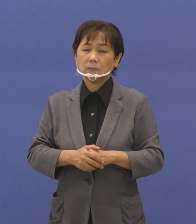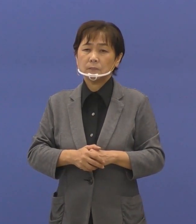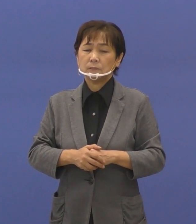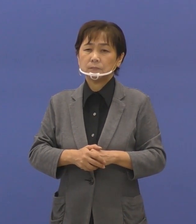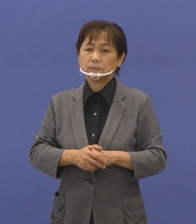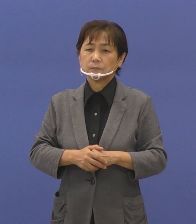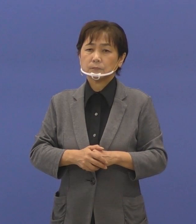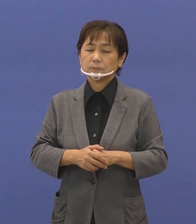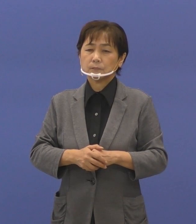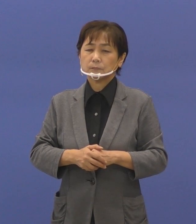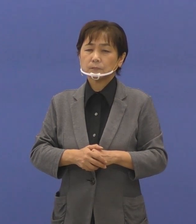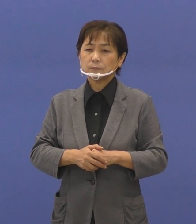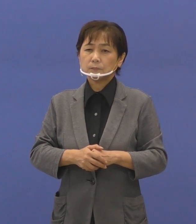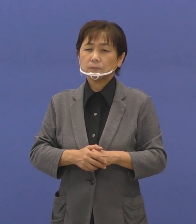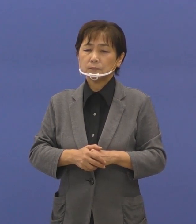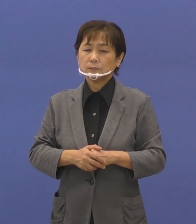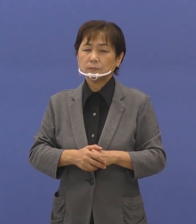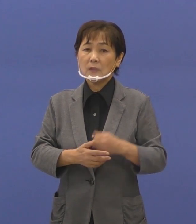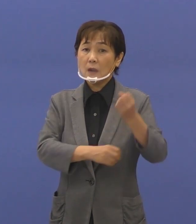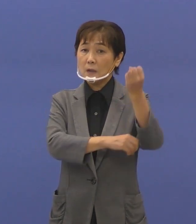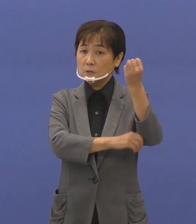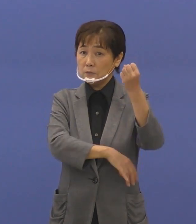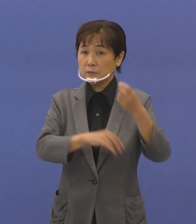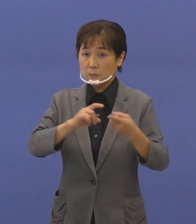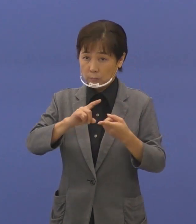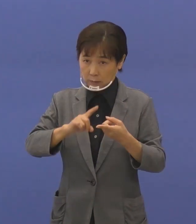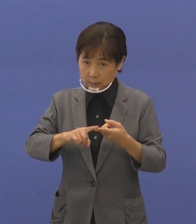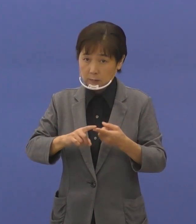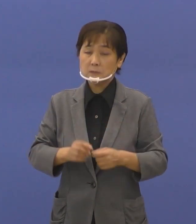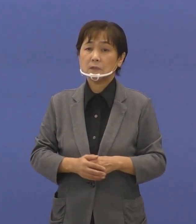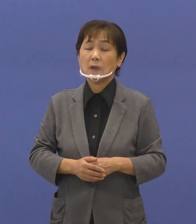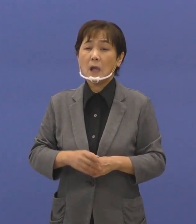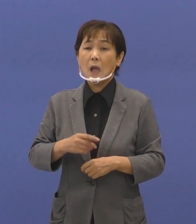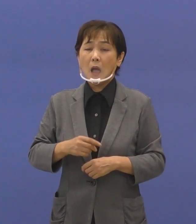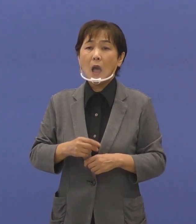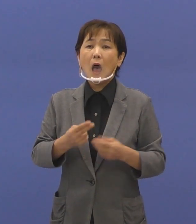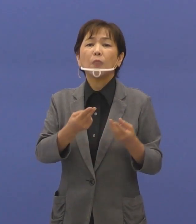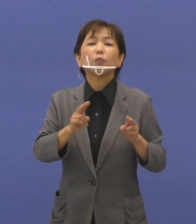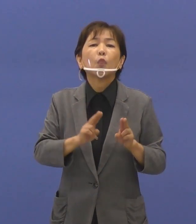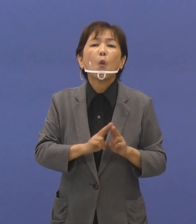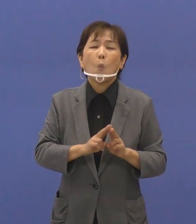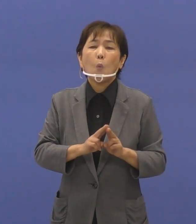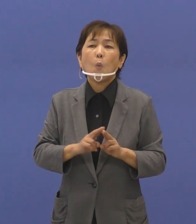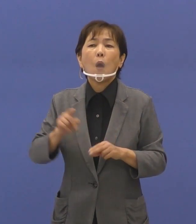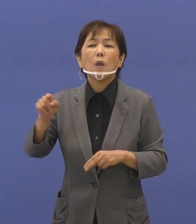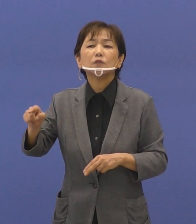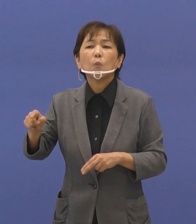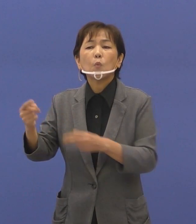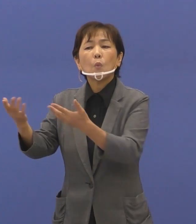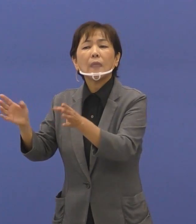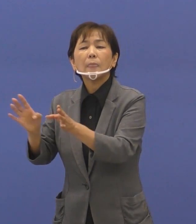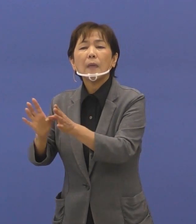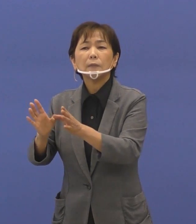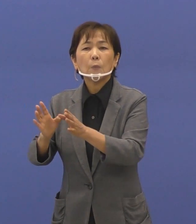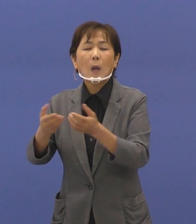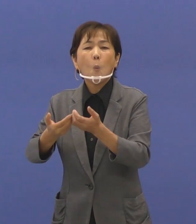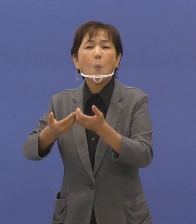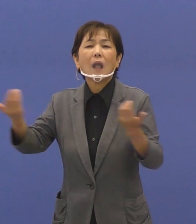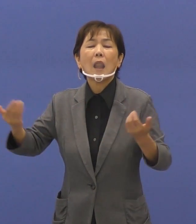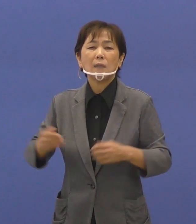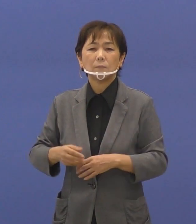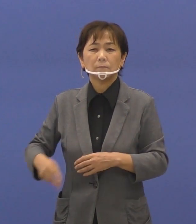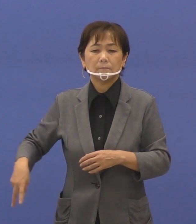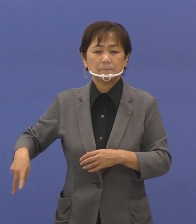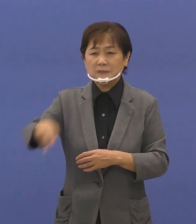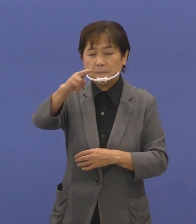この、まあ、基本的にはその党としての決別宣言なんだと思うんですけれども、過去こうい